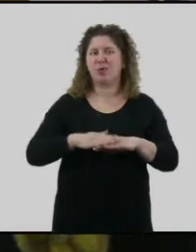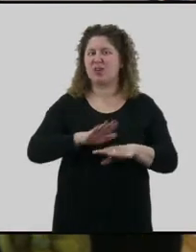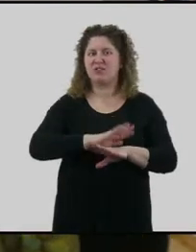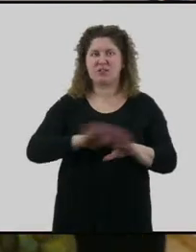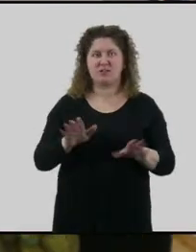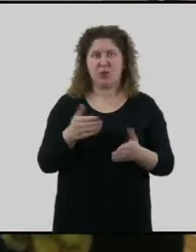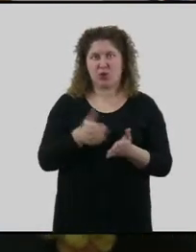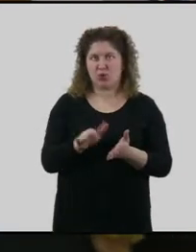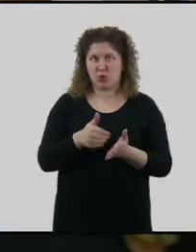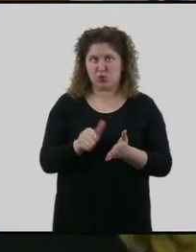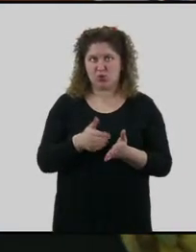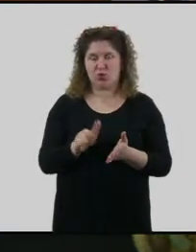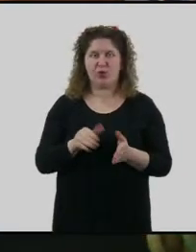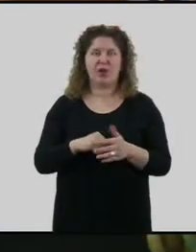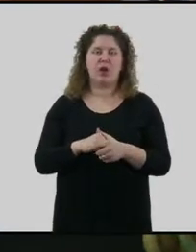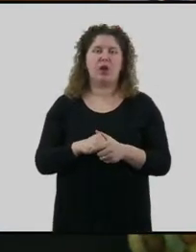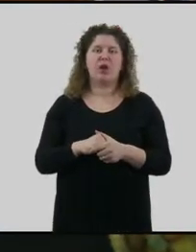sve troškove.